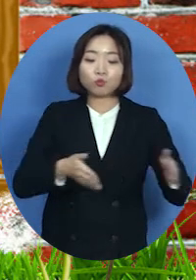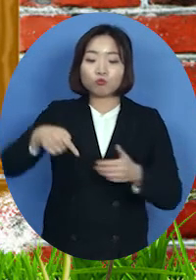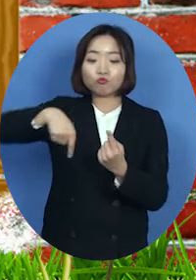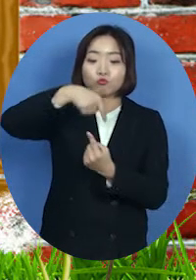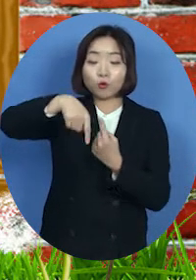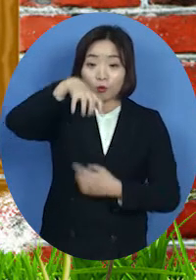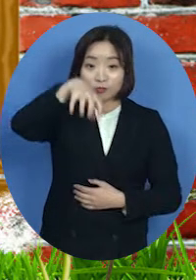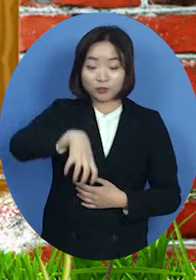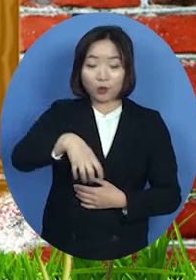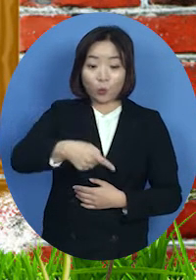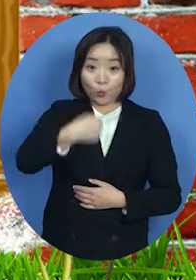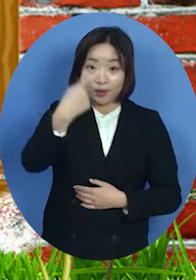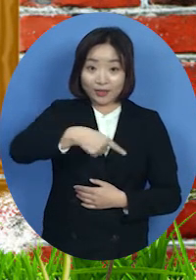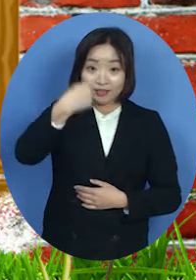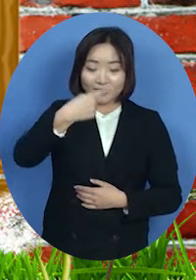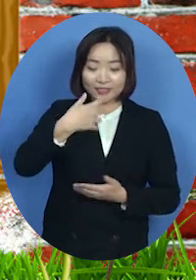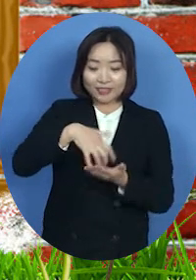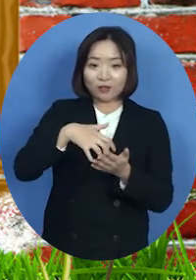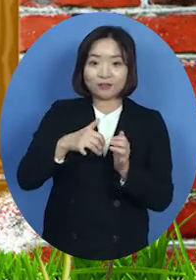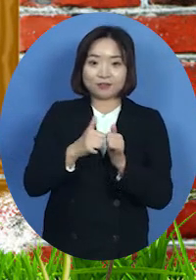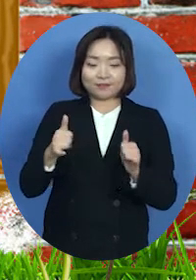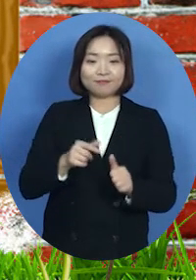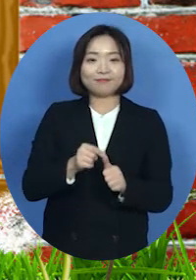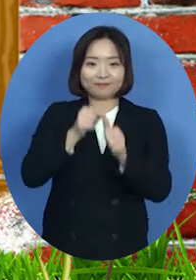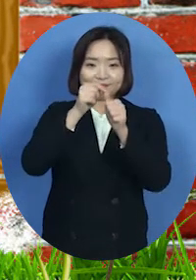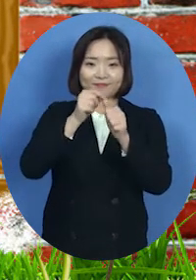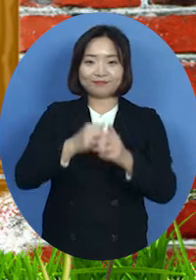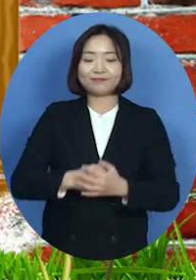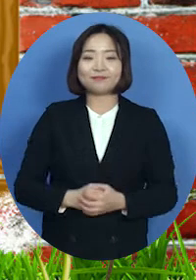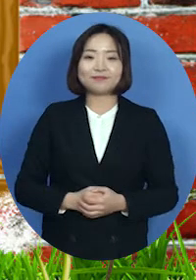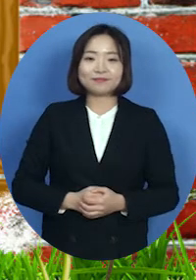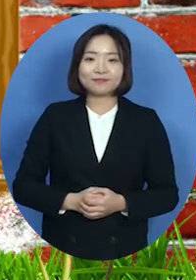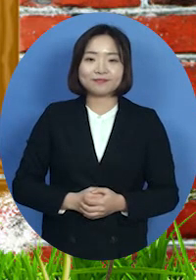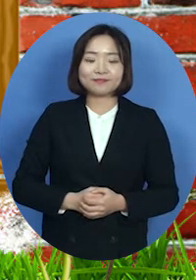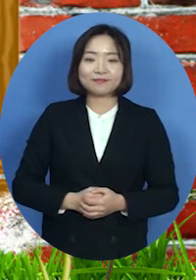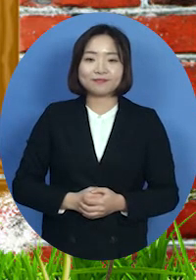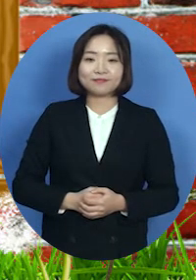한국 도로 운영관리 에서 플레이트 요금정산 오늘 모집합니다